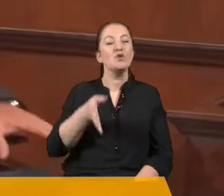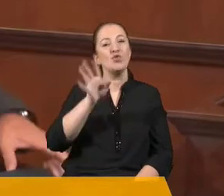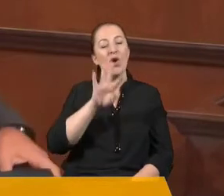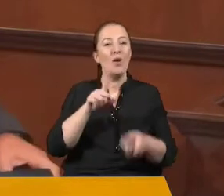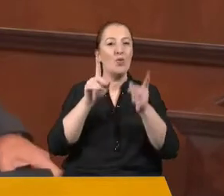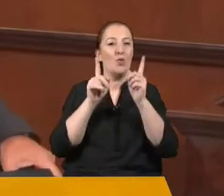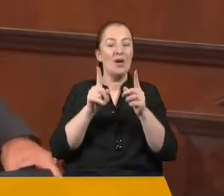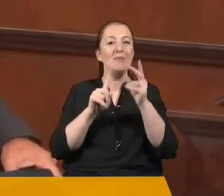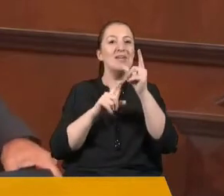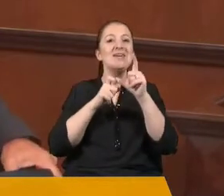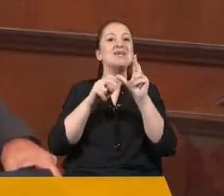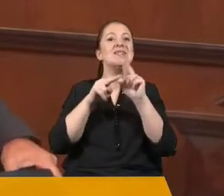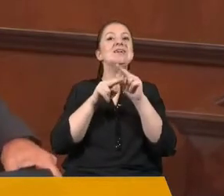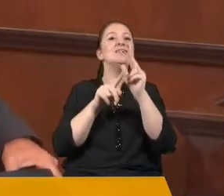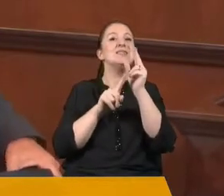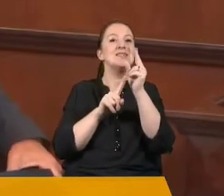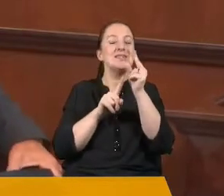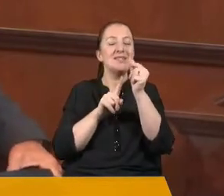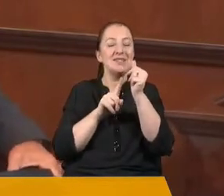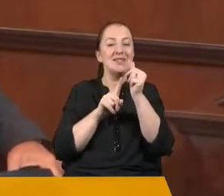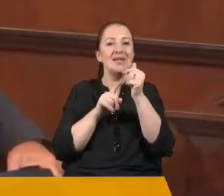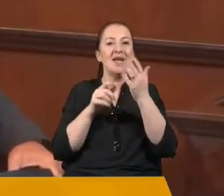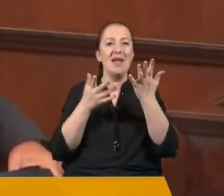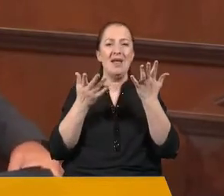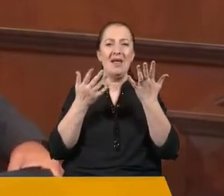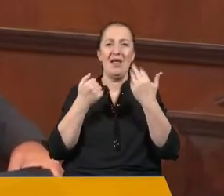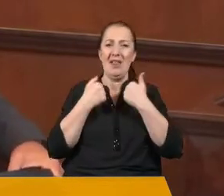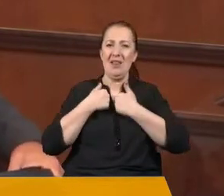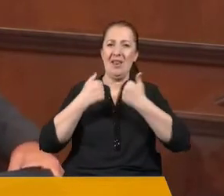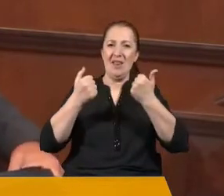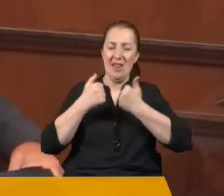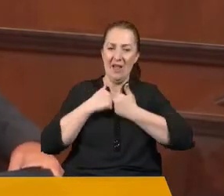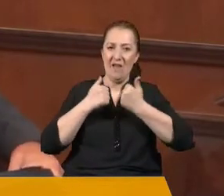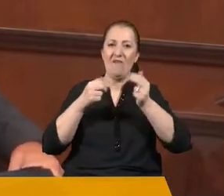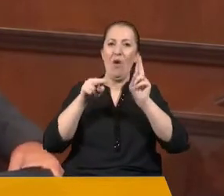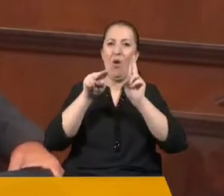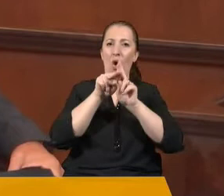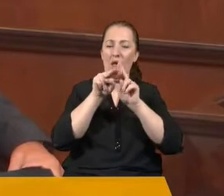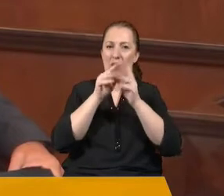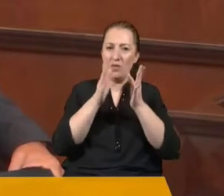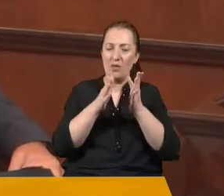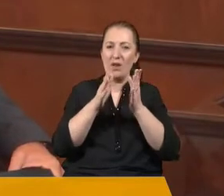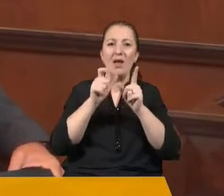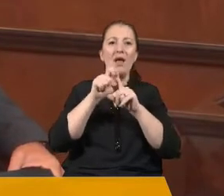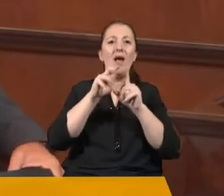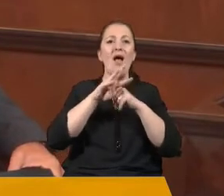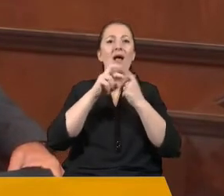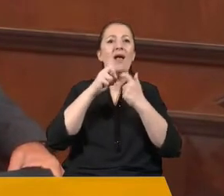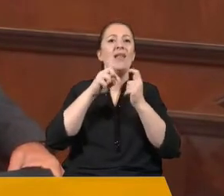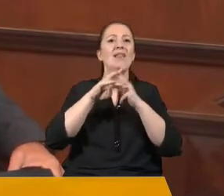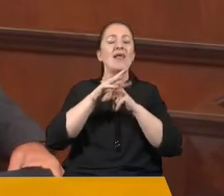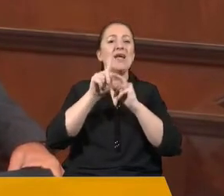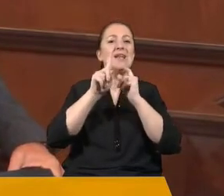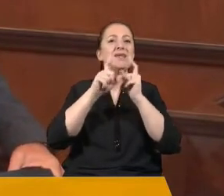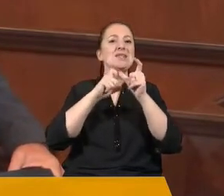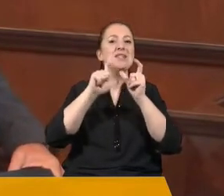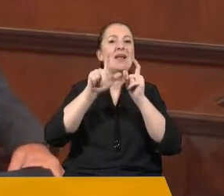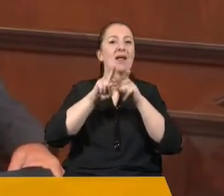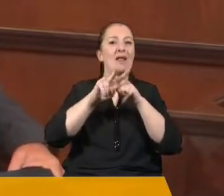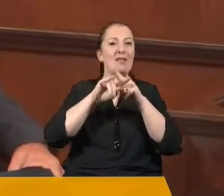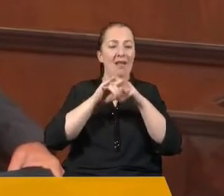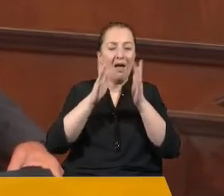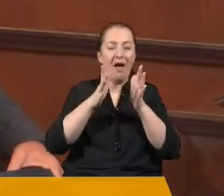ondan sonraki dönemde İSKİ dev kolektörler, dere ıslahları, ileri biyolojik